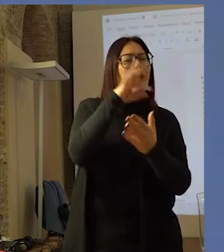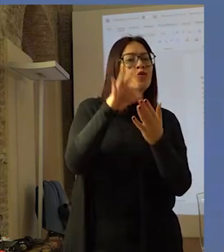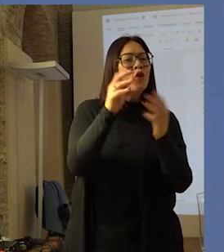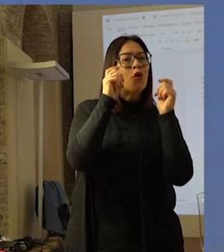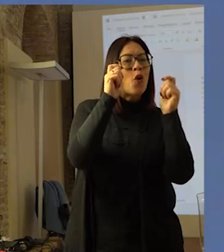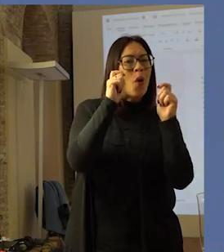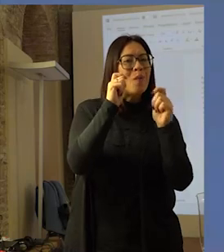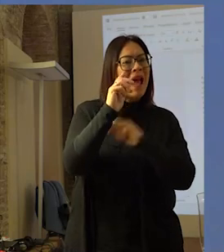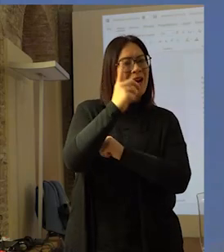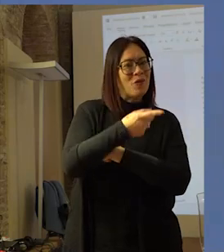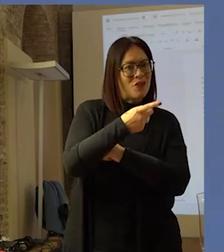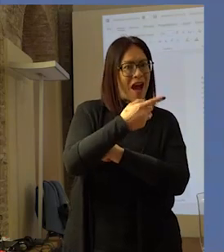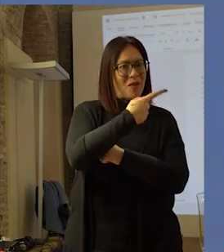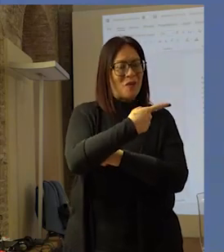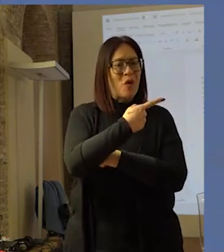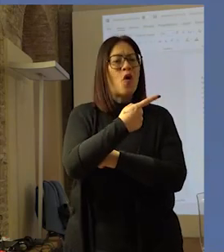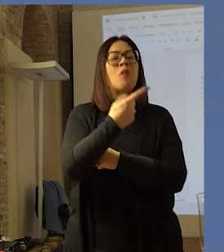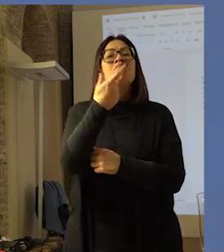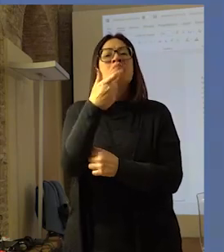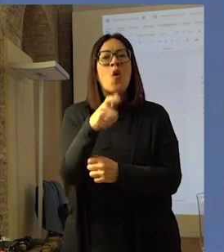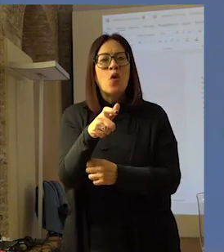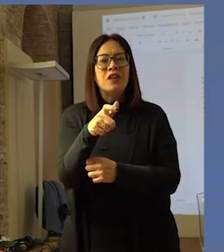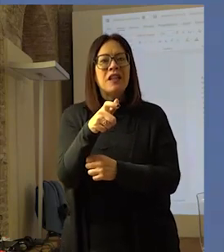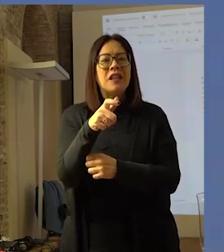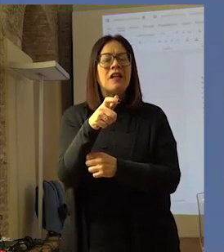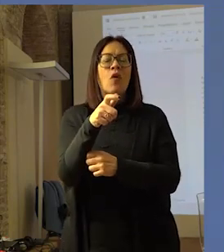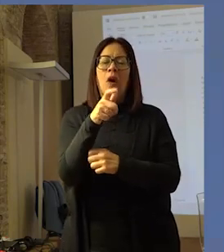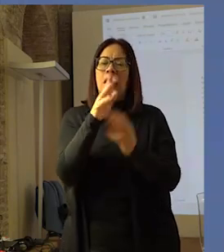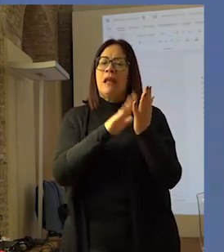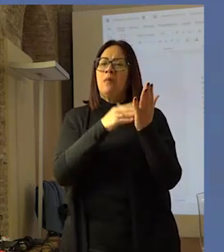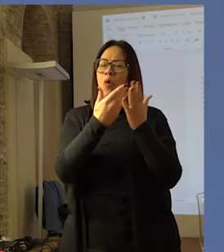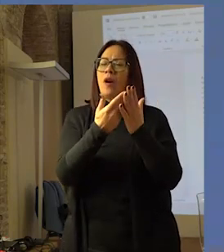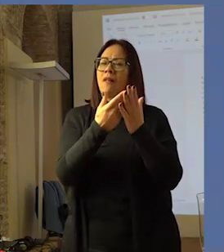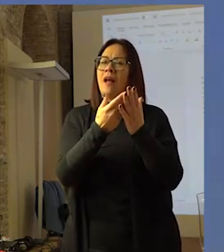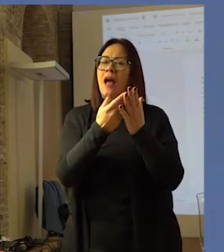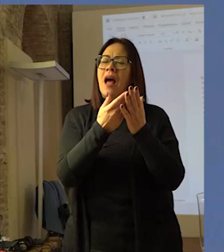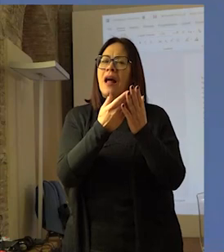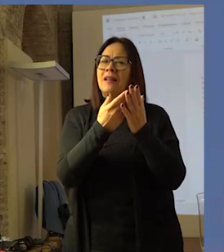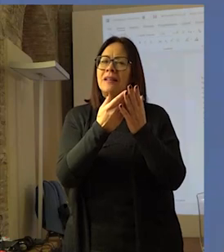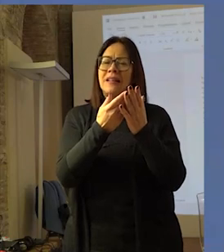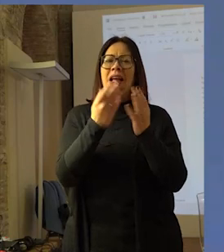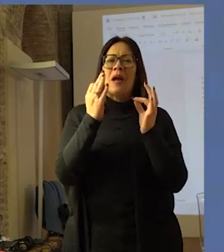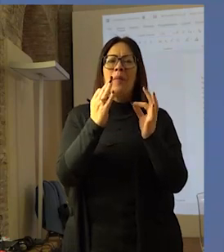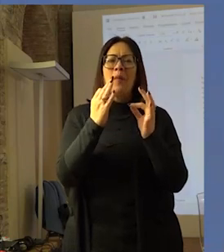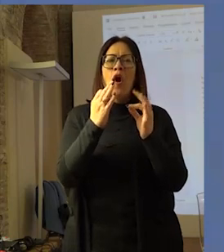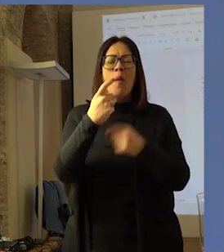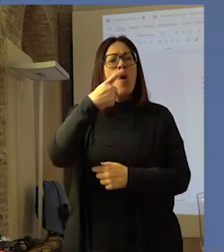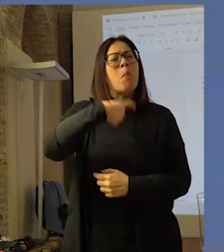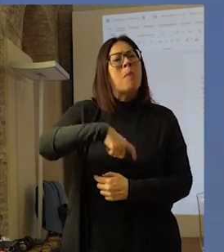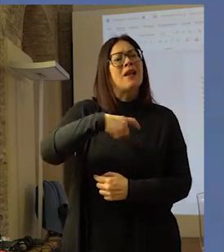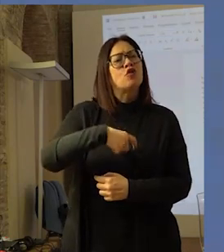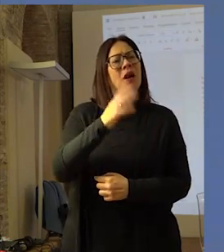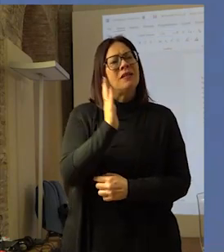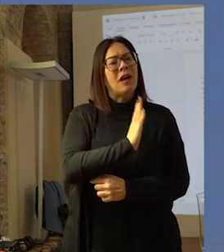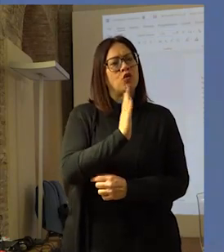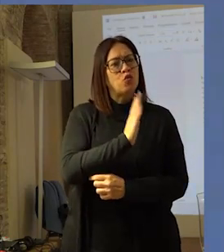Giacomo, perché ci è sembrato significativo di come, di tutta quella che la sua personalità,